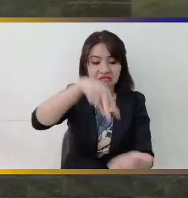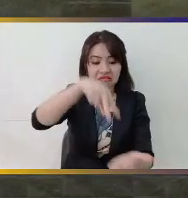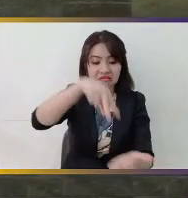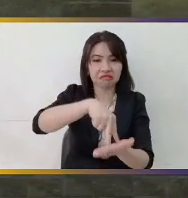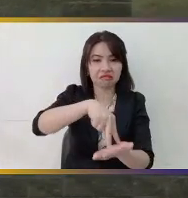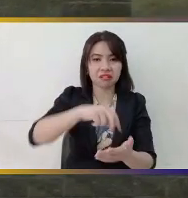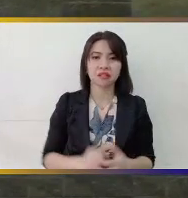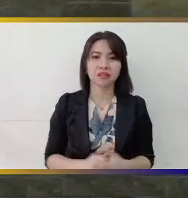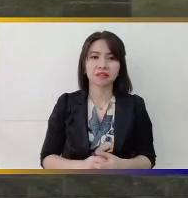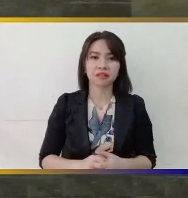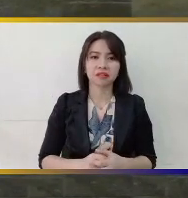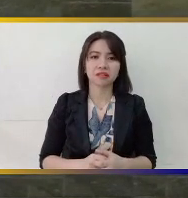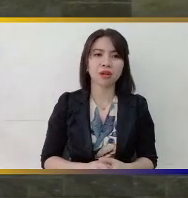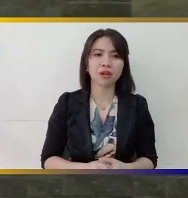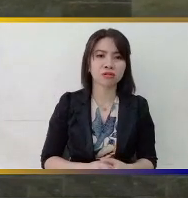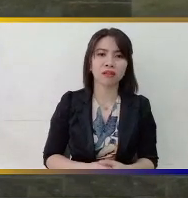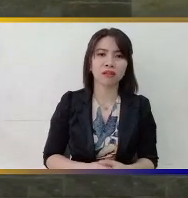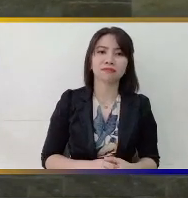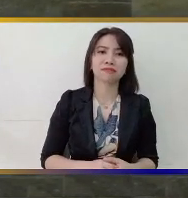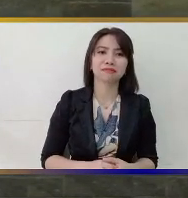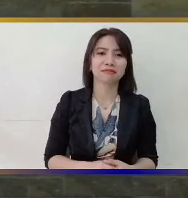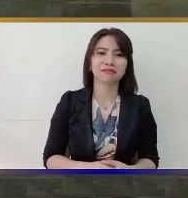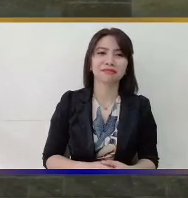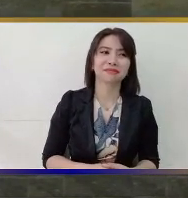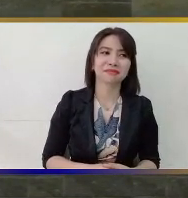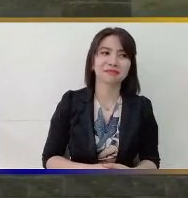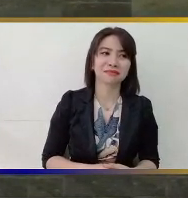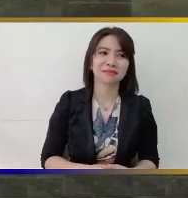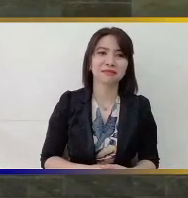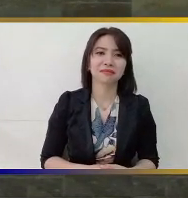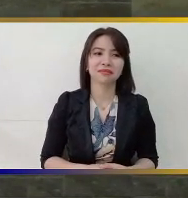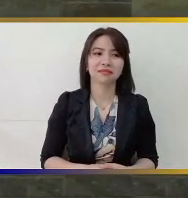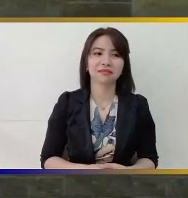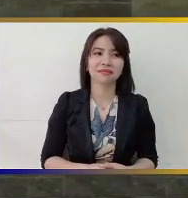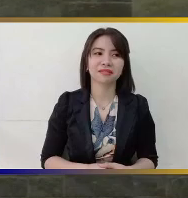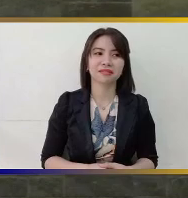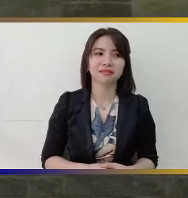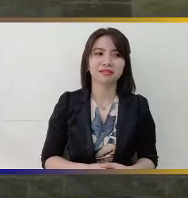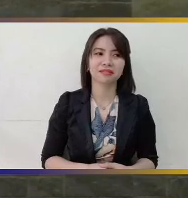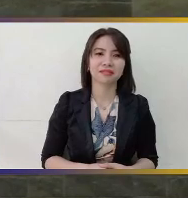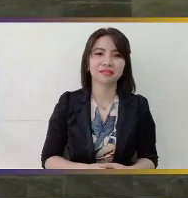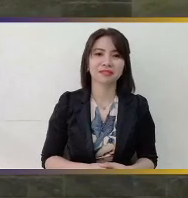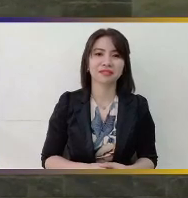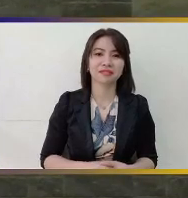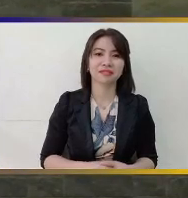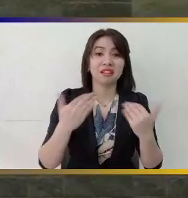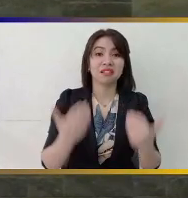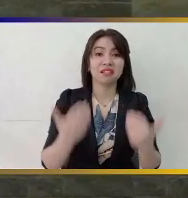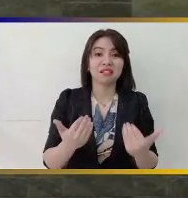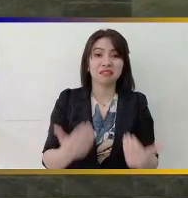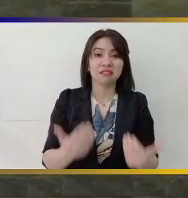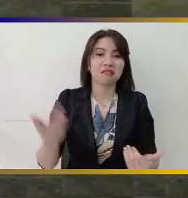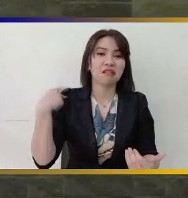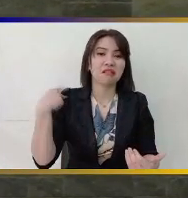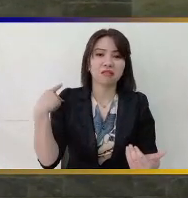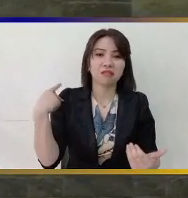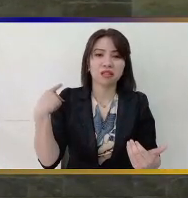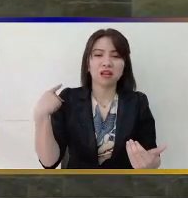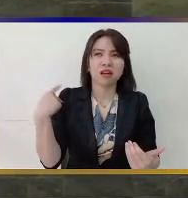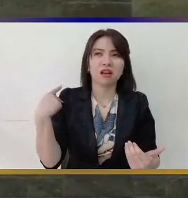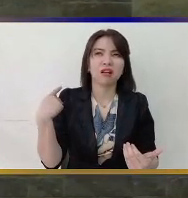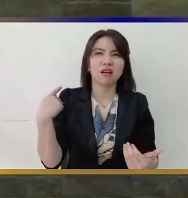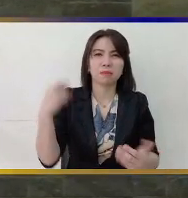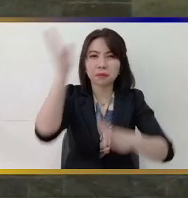Alright? Now, in other words, is this kind of a spinal problem.